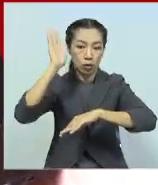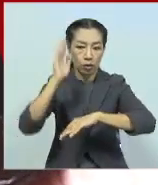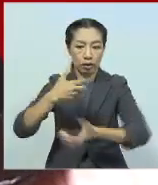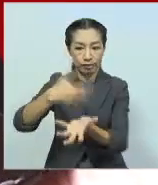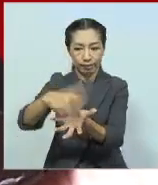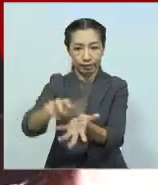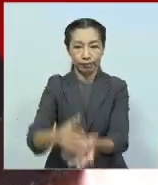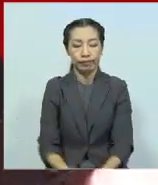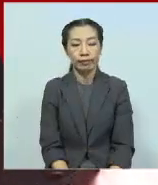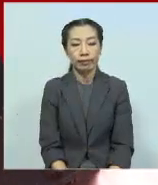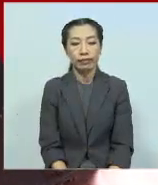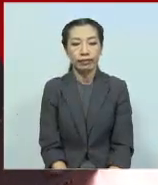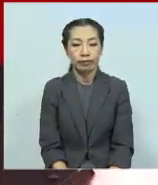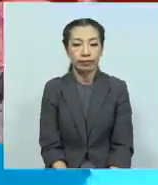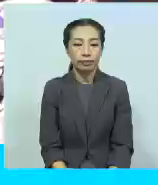มกันดูครับ